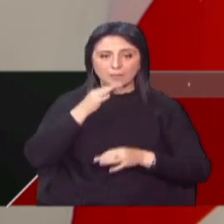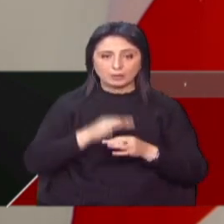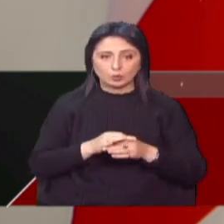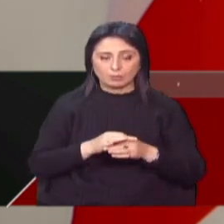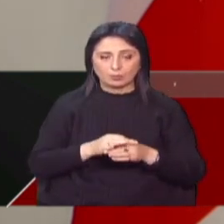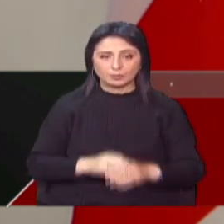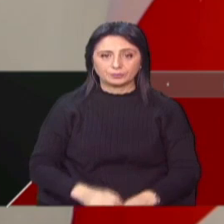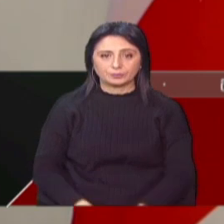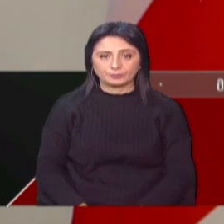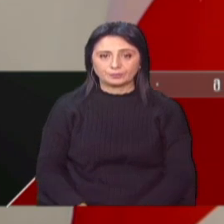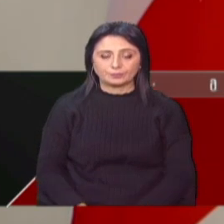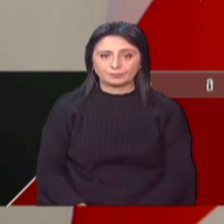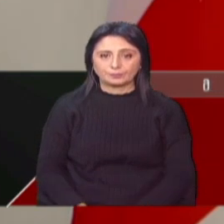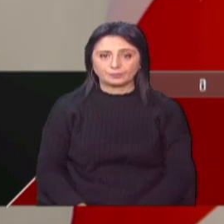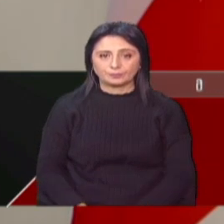pasqvisgeblobit